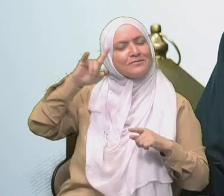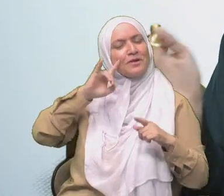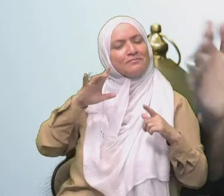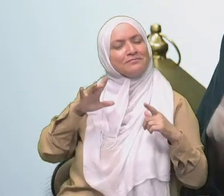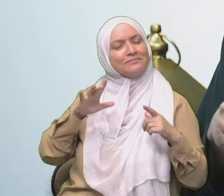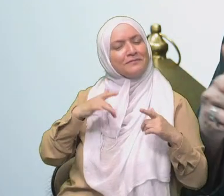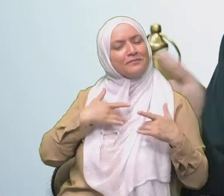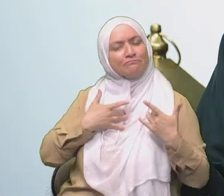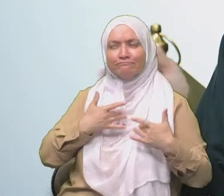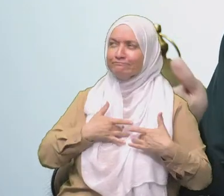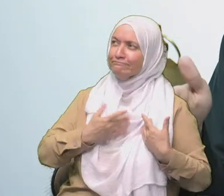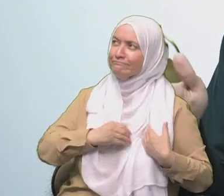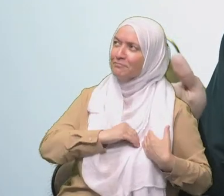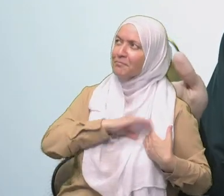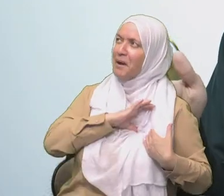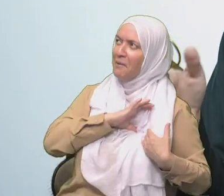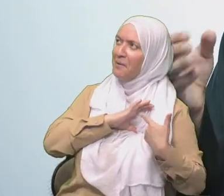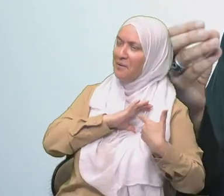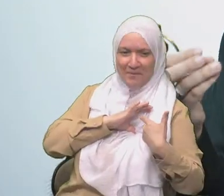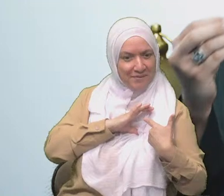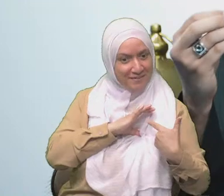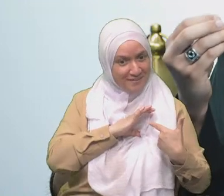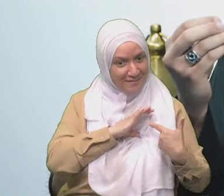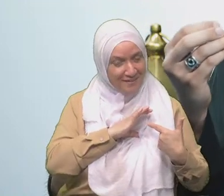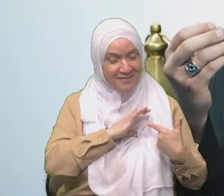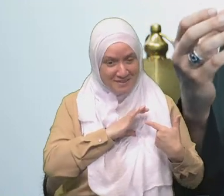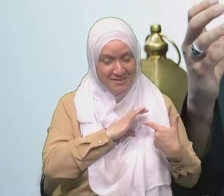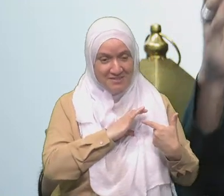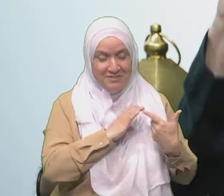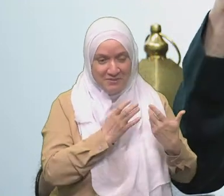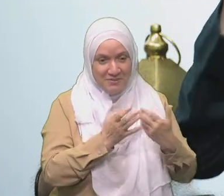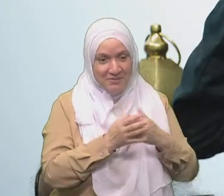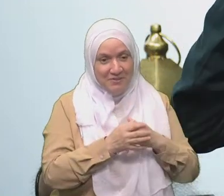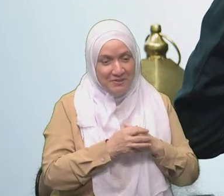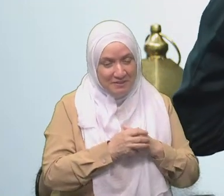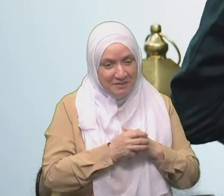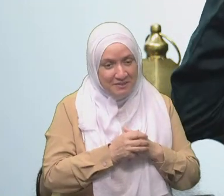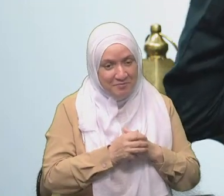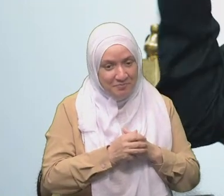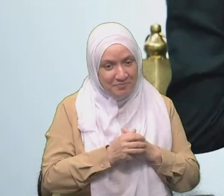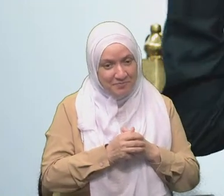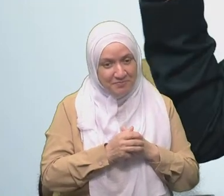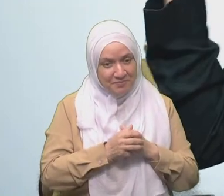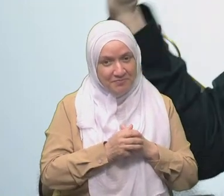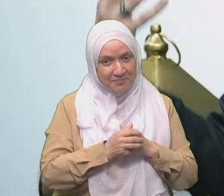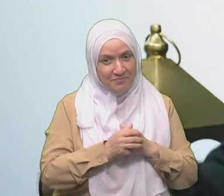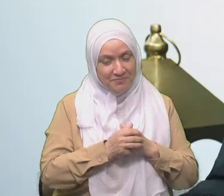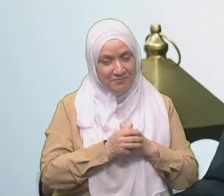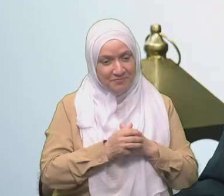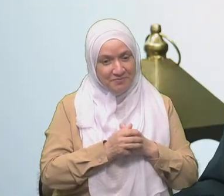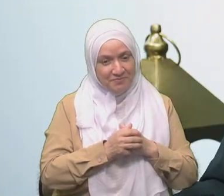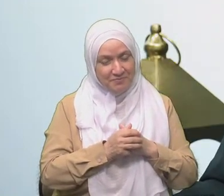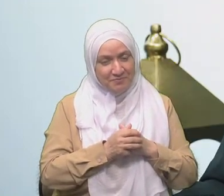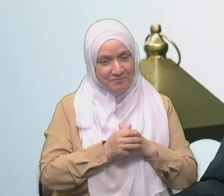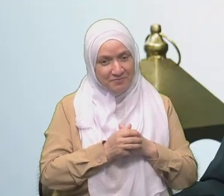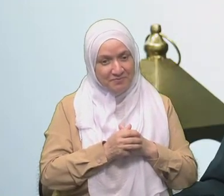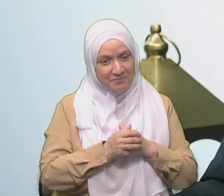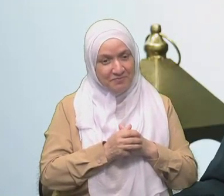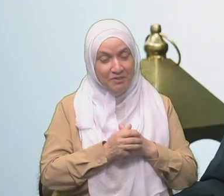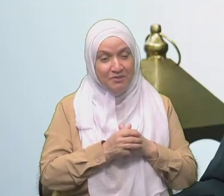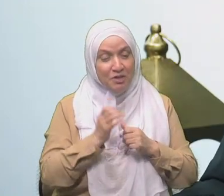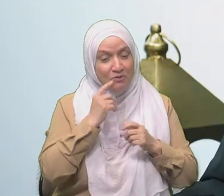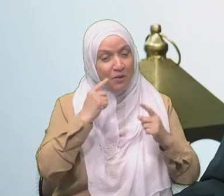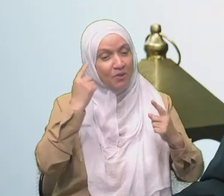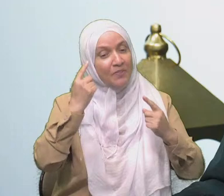مِنْ رَبِّهِ كَلِمَاتٍ فَتَابَ عَلَيْهِ. Adam, you know, when I say put yourself in the place of Adam alayhi salam,